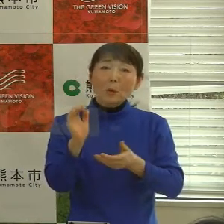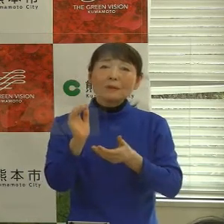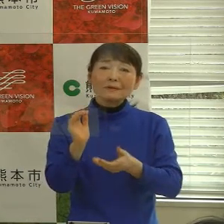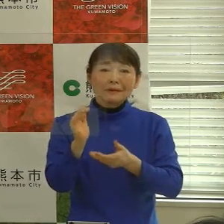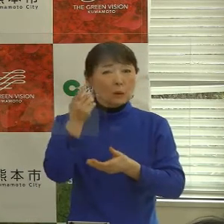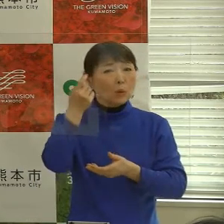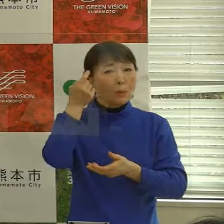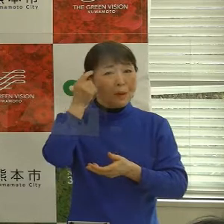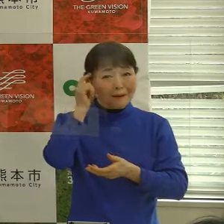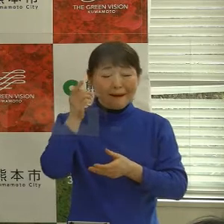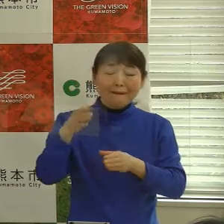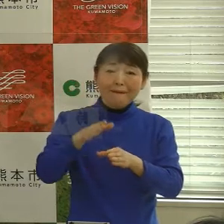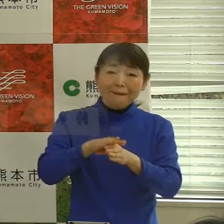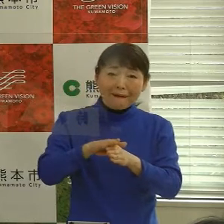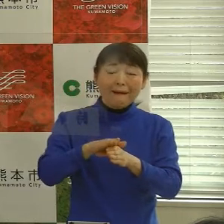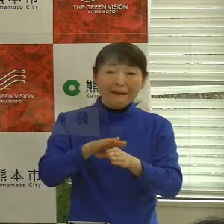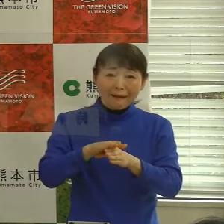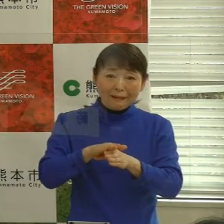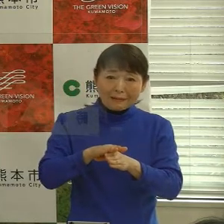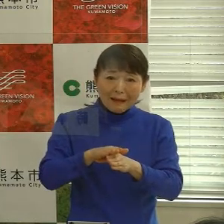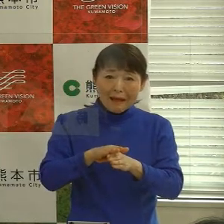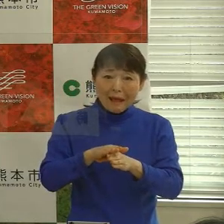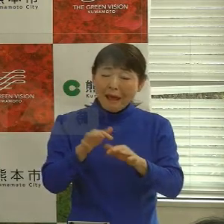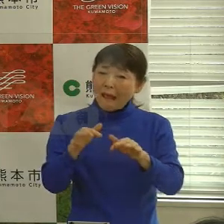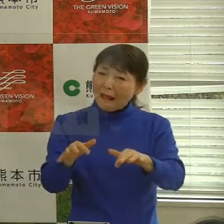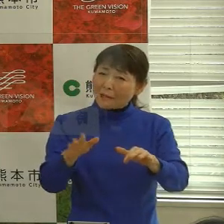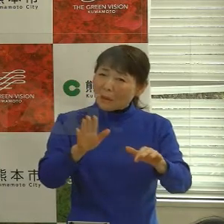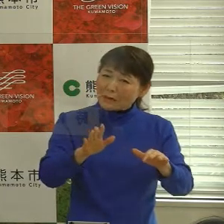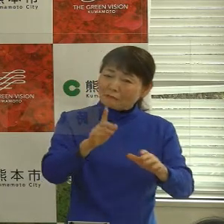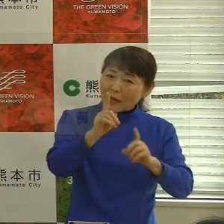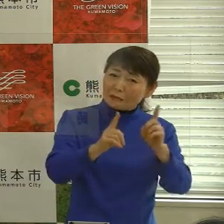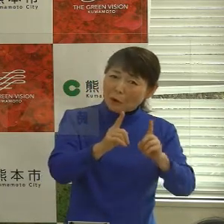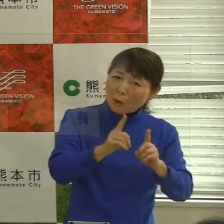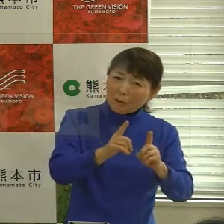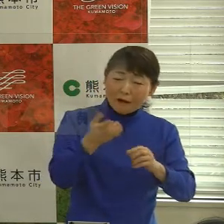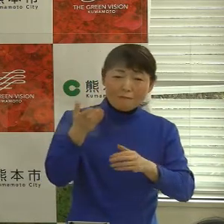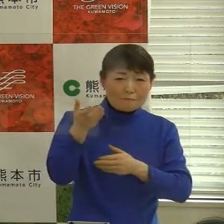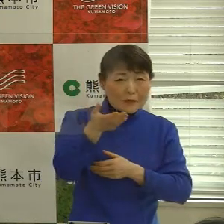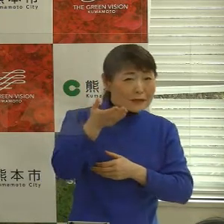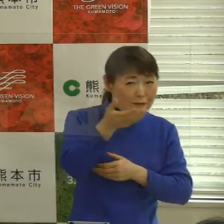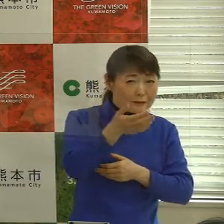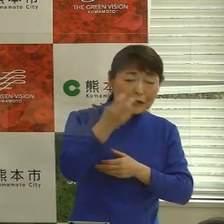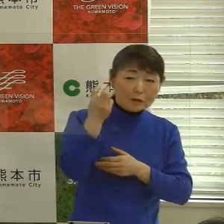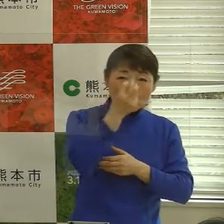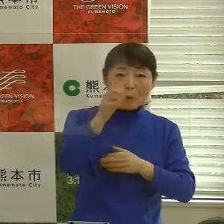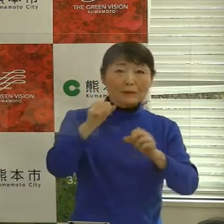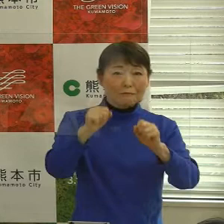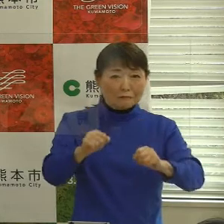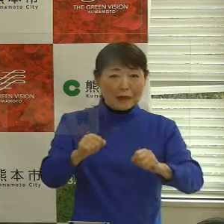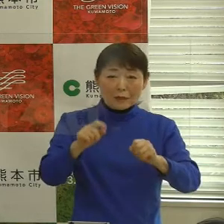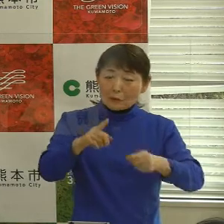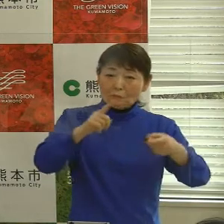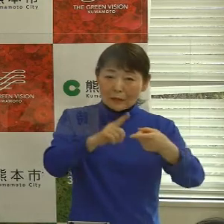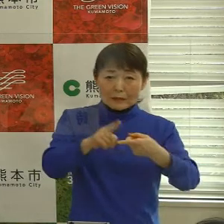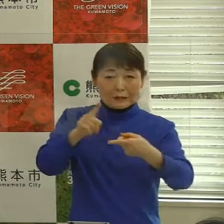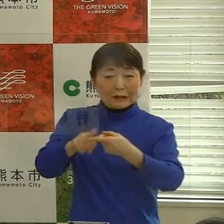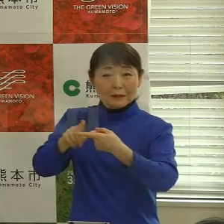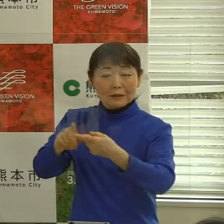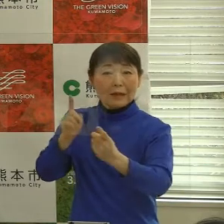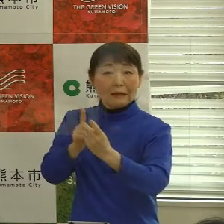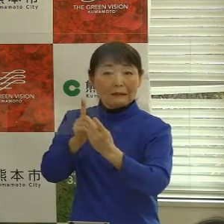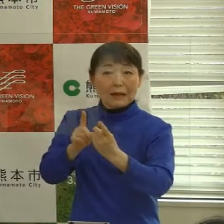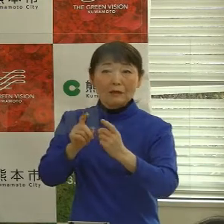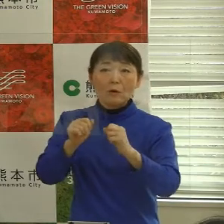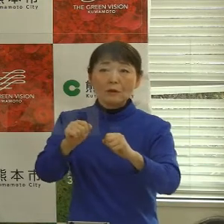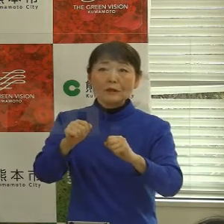も考えて、そういう影響がないかどうかきちっとヒアリングをしながら調査をしてですね、適切に対応するようにということで